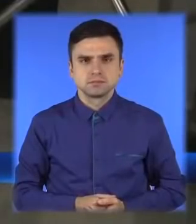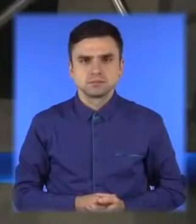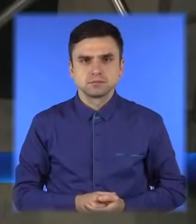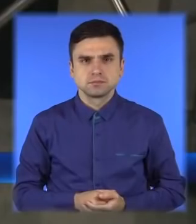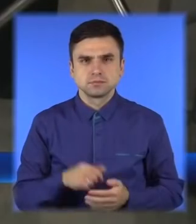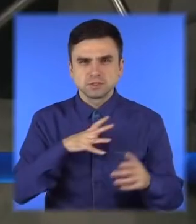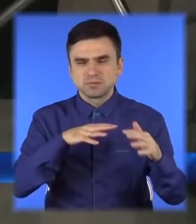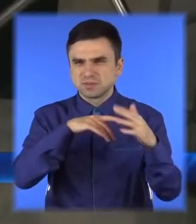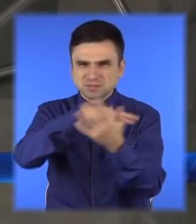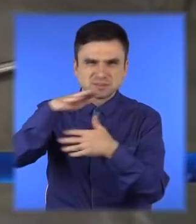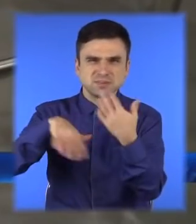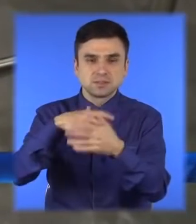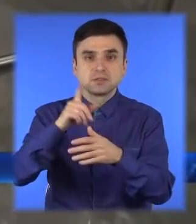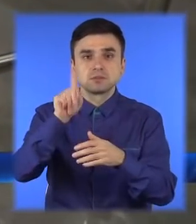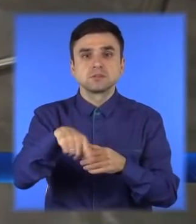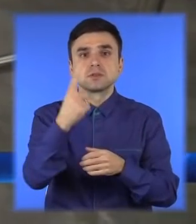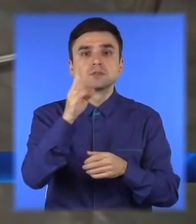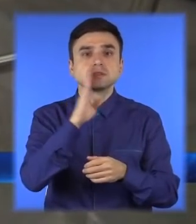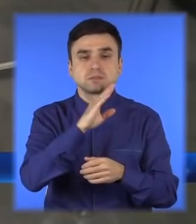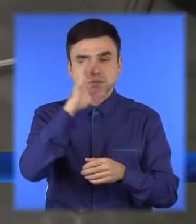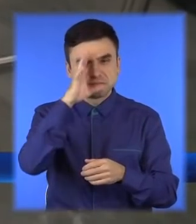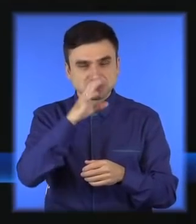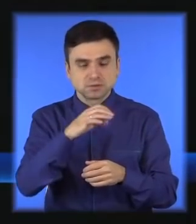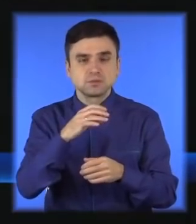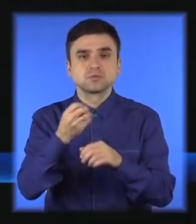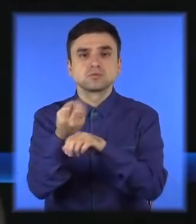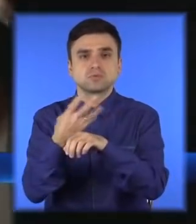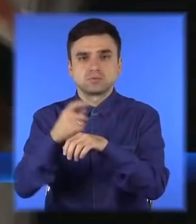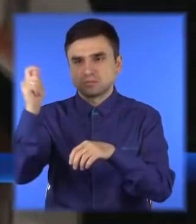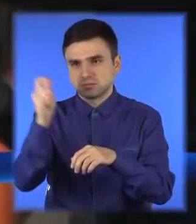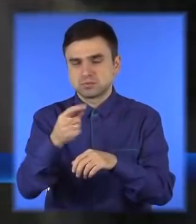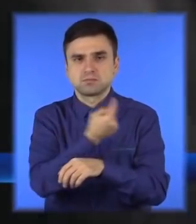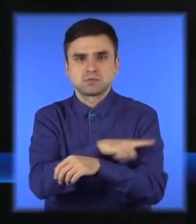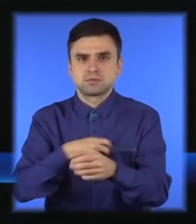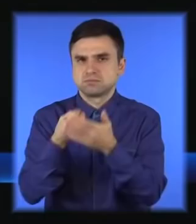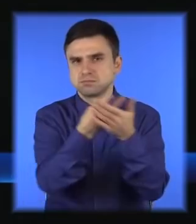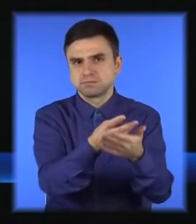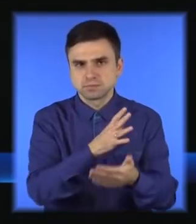Одній жінці навіть стає зле. Її ушпиталюють медики.